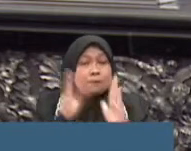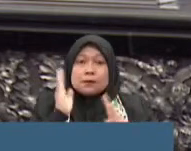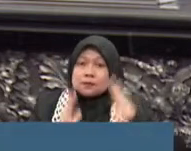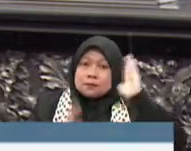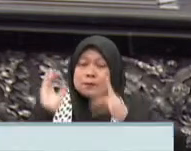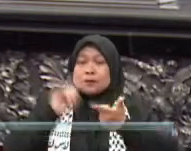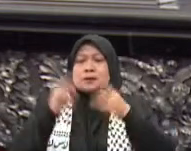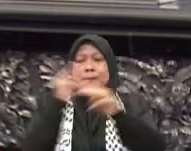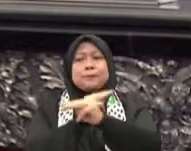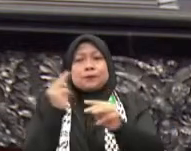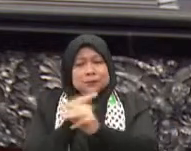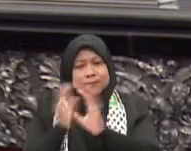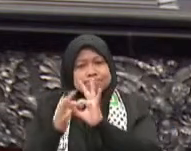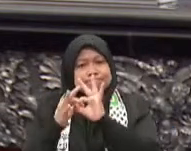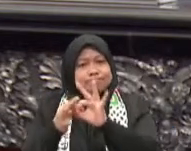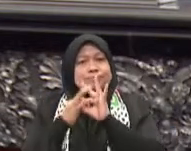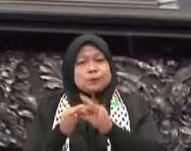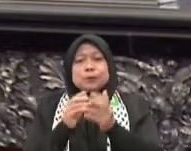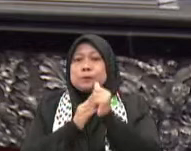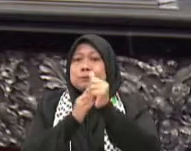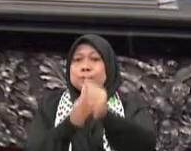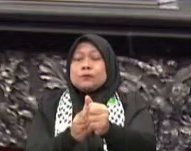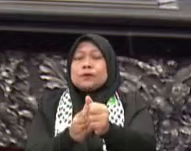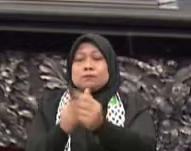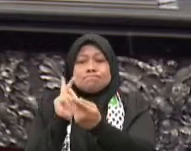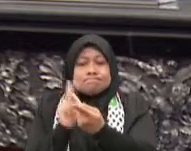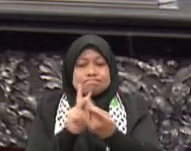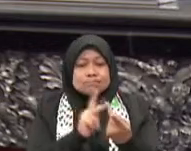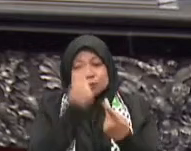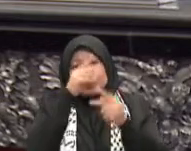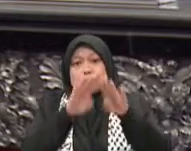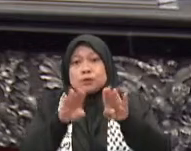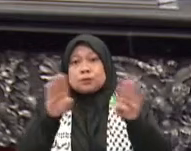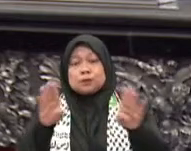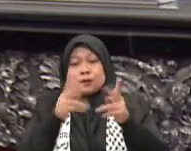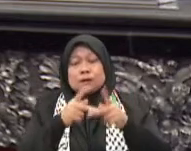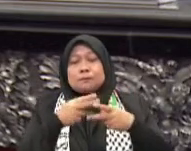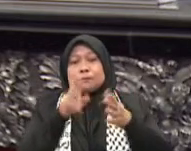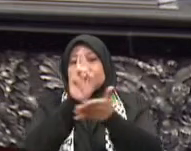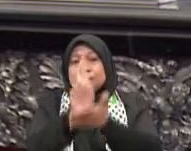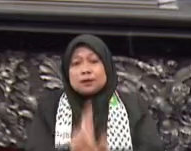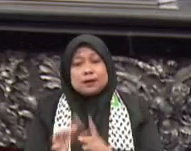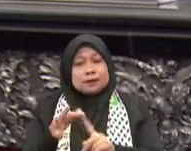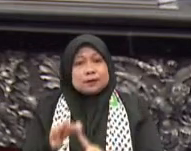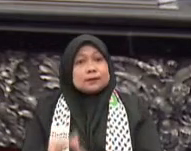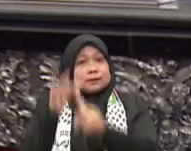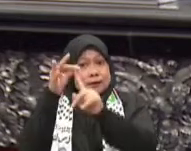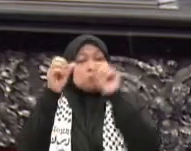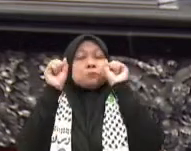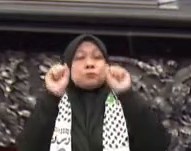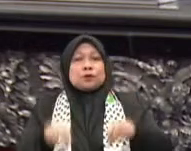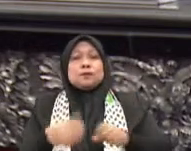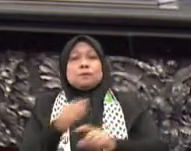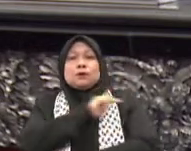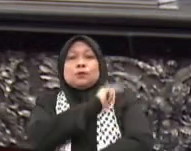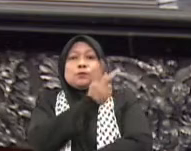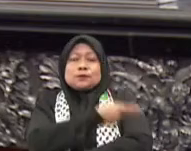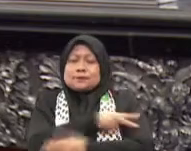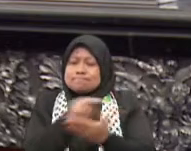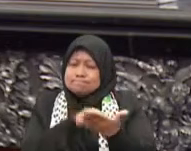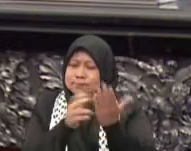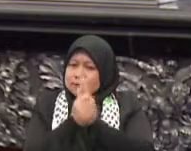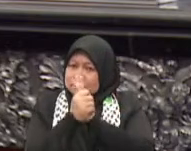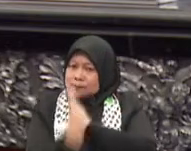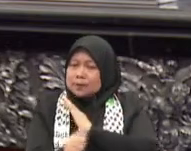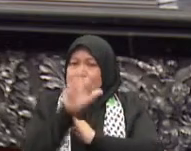Melayu dan Matematik memberi bimbingan yang bersesuaian kepada murid pemulihan khas sehingga mereka dapat menguasai